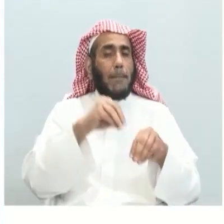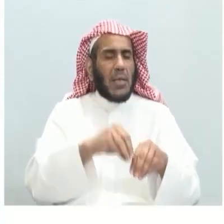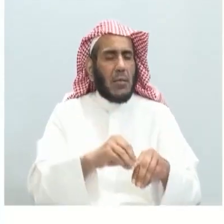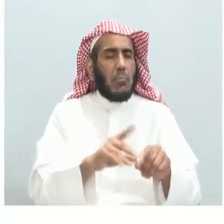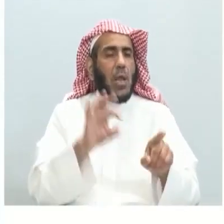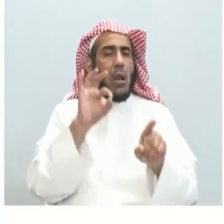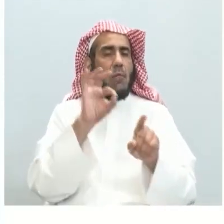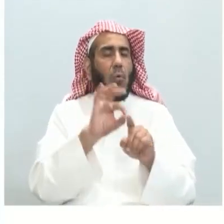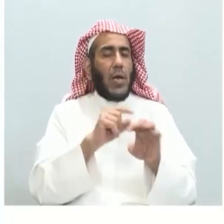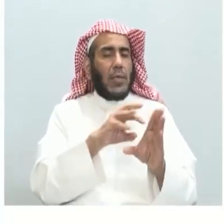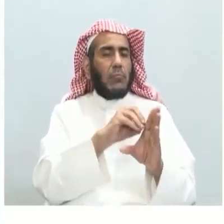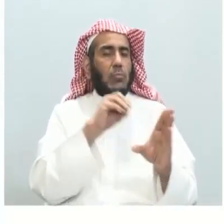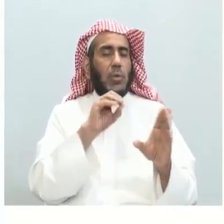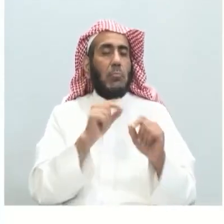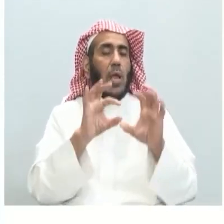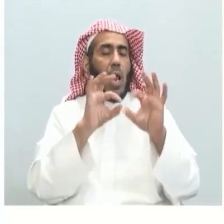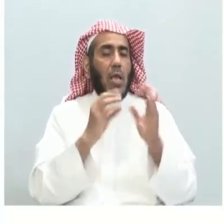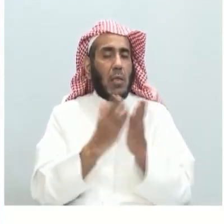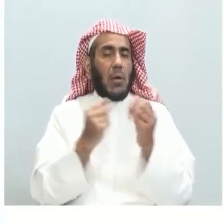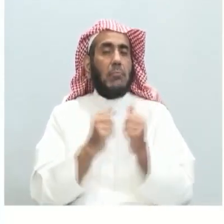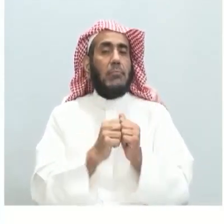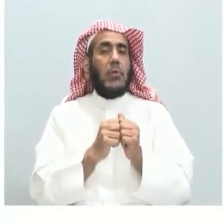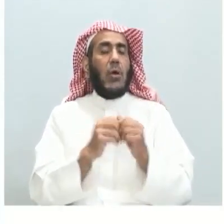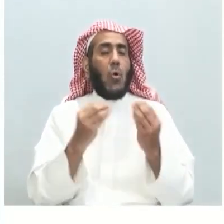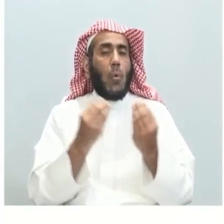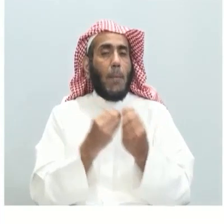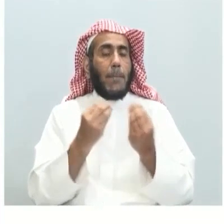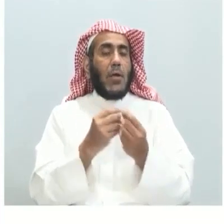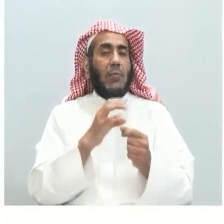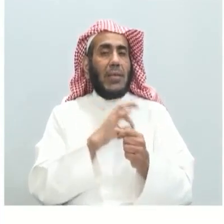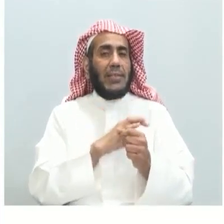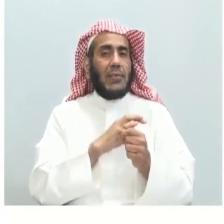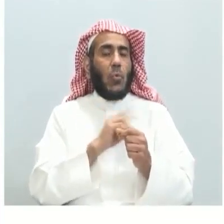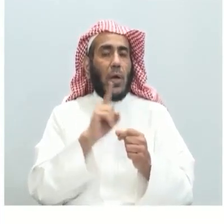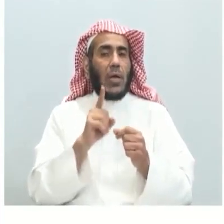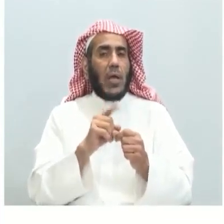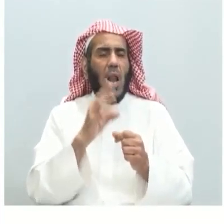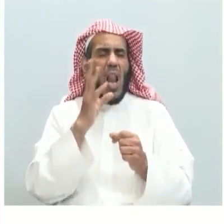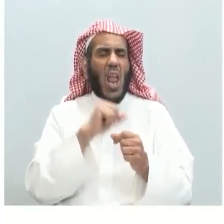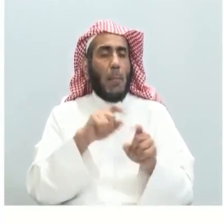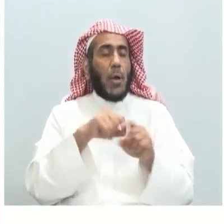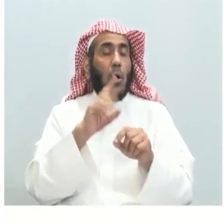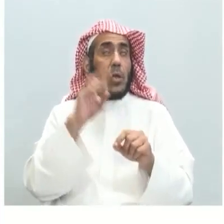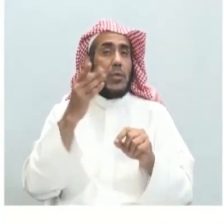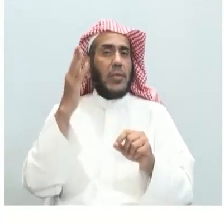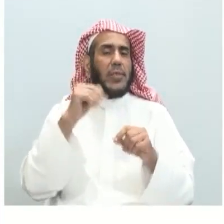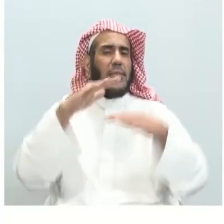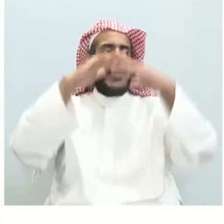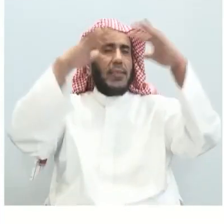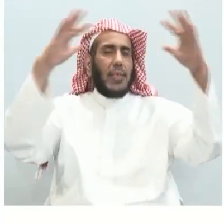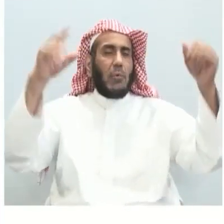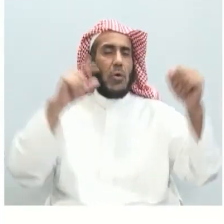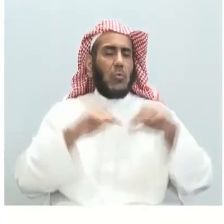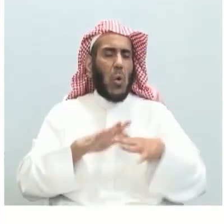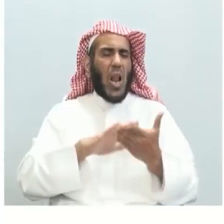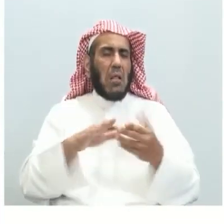من الفوائد المستنبطه من الايات التي معنا ومع هذه الفائده وهي لم يخلق الله تعالى السماوات والارض